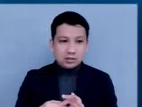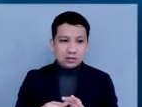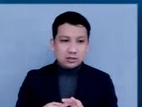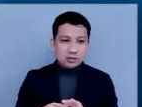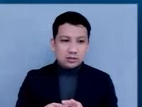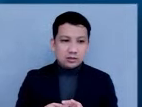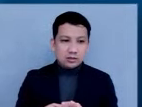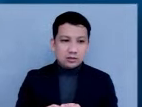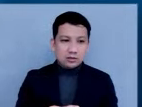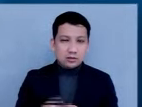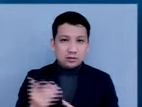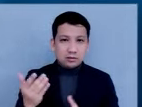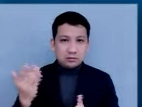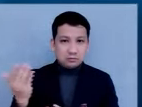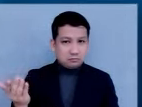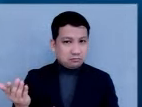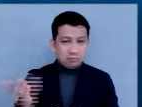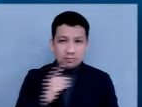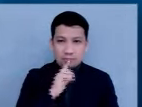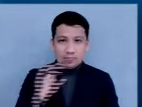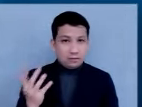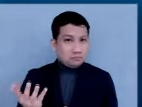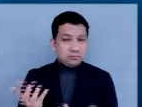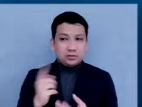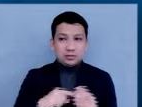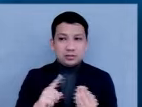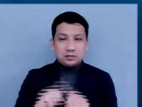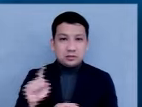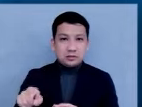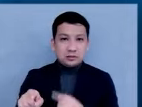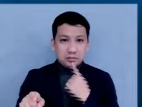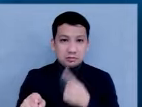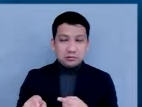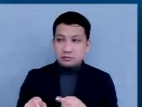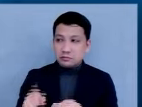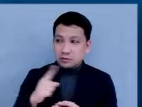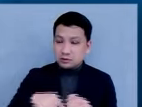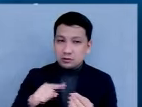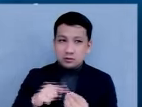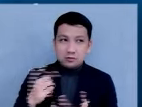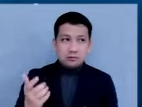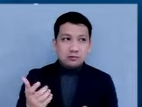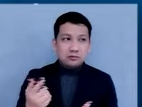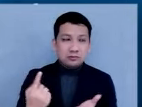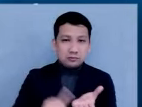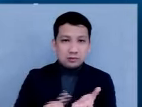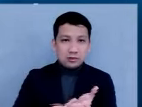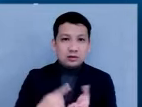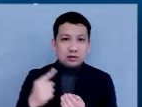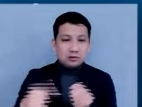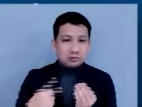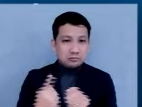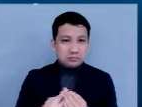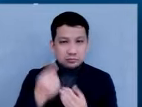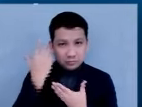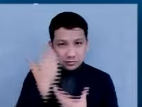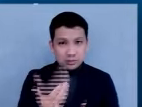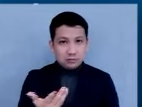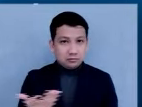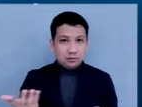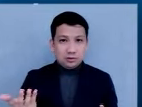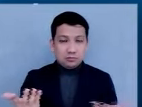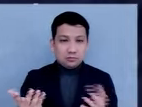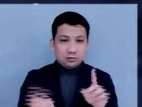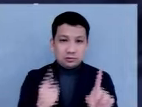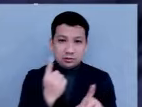in the legislature. So, di ba, in the end, it's something that was sworn to to be correct and